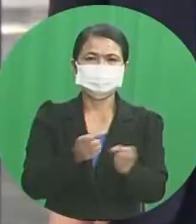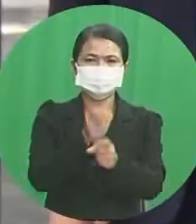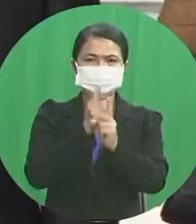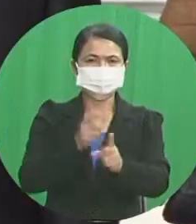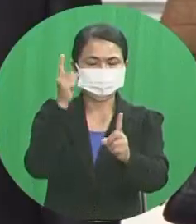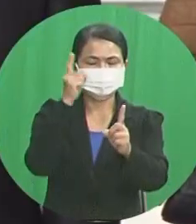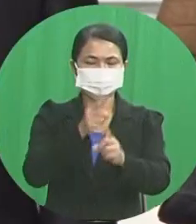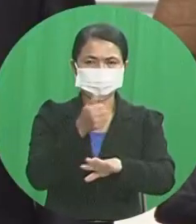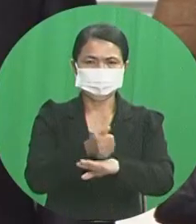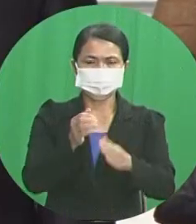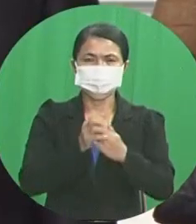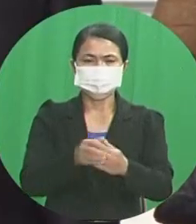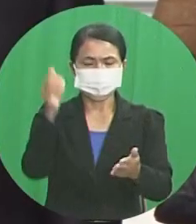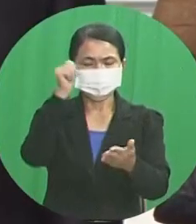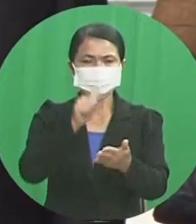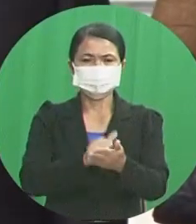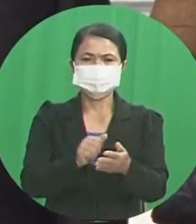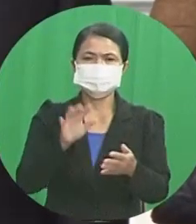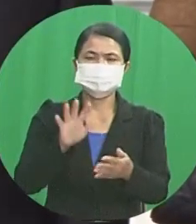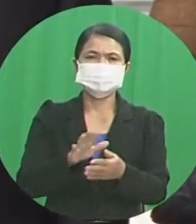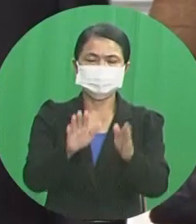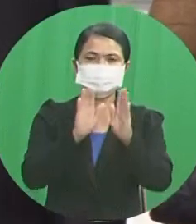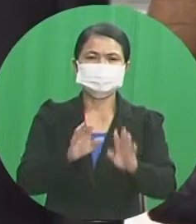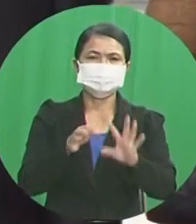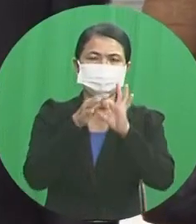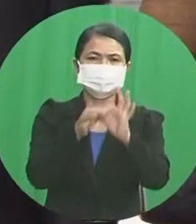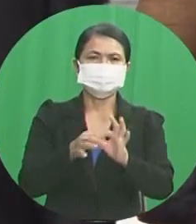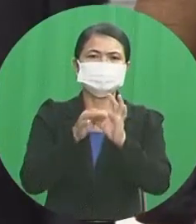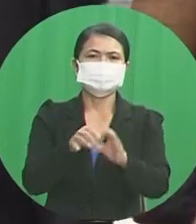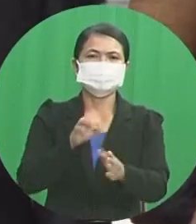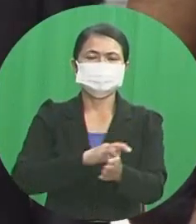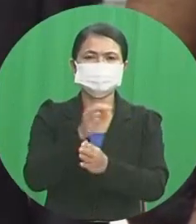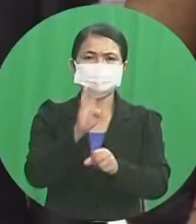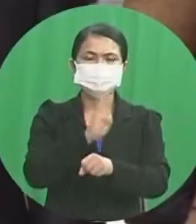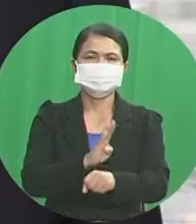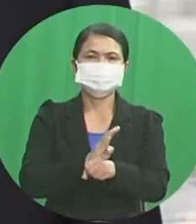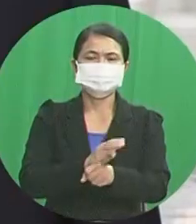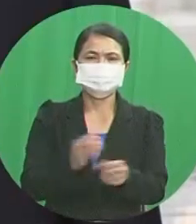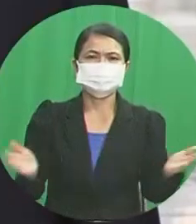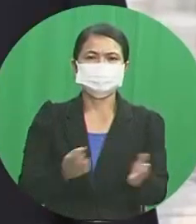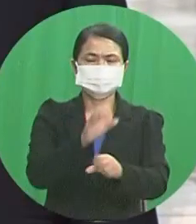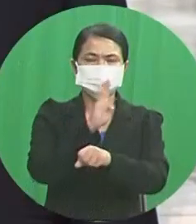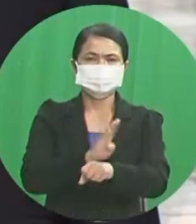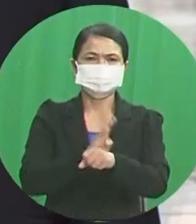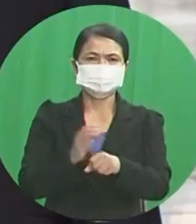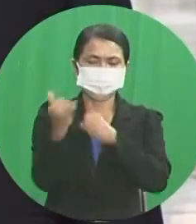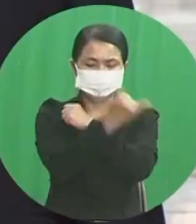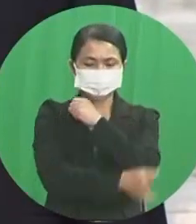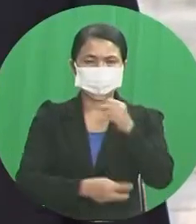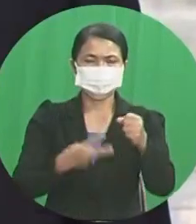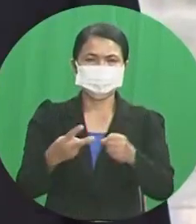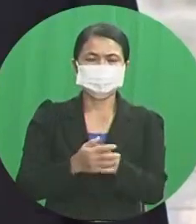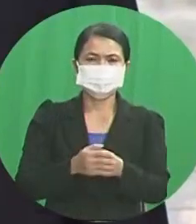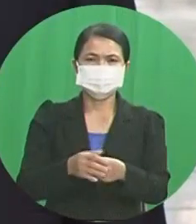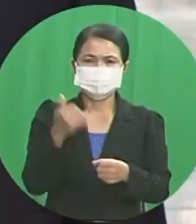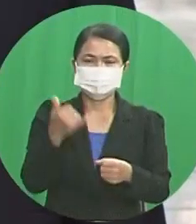មគោលដៅដែលថ្នាក់ដឹកនាំបានសម្រេចទី5ជំរុញកិច្ចសហប្រតិបត្តិការលើវិស័យពាណិជ្ជកម្មលើកស្ទួយពាណិជ្ជកម្មរវាងប្រទេសទាំងពីរ